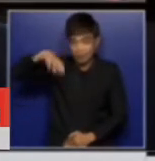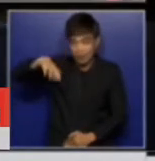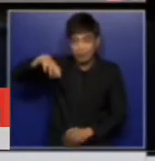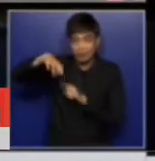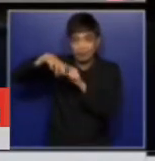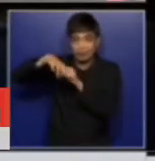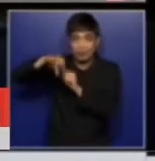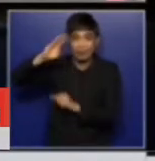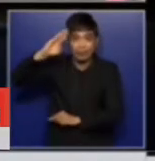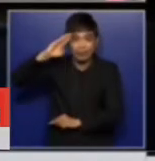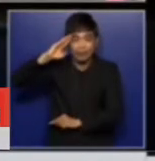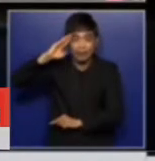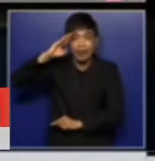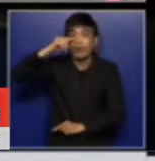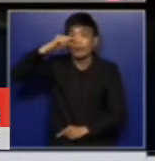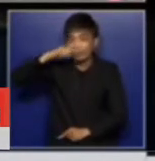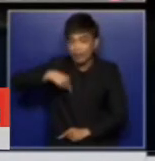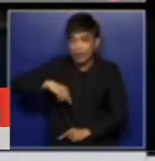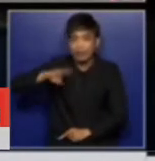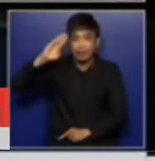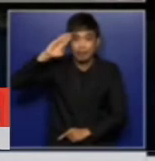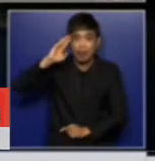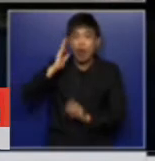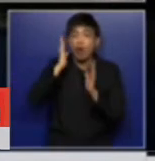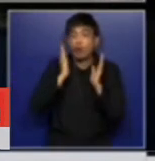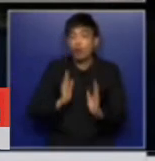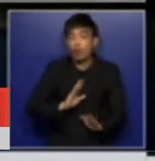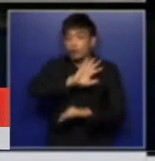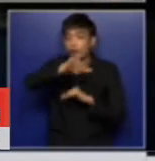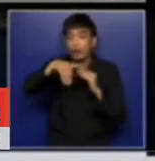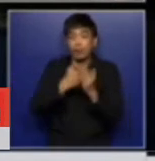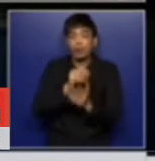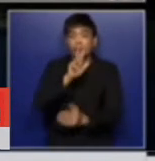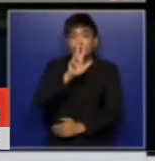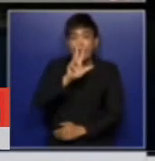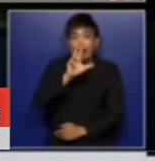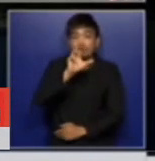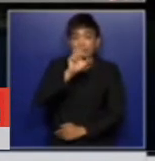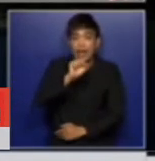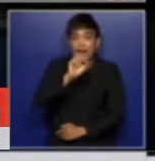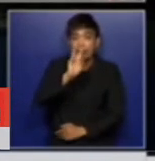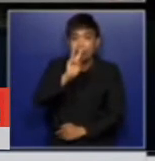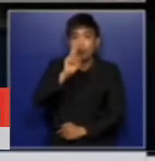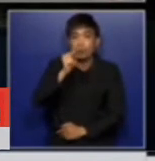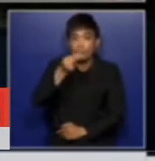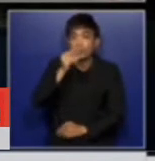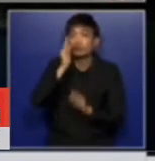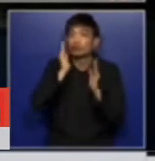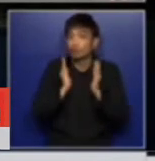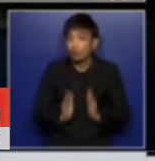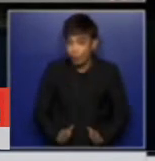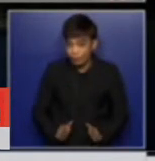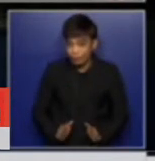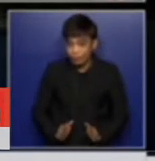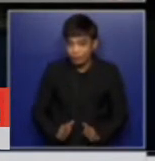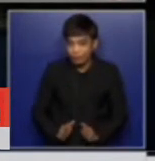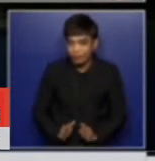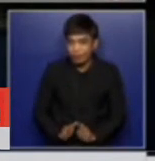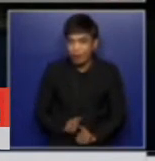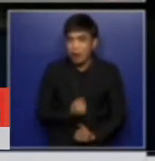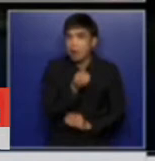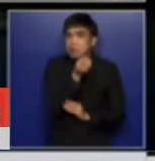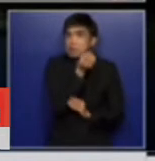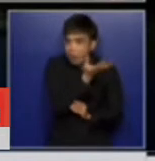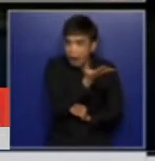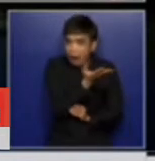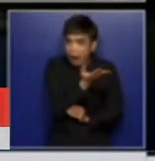มูลปัจจุบันเนี่ยนะครับเรามีกำลังพลทั้งสิ้น 360,000 คนท่านประธานครับมากกว่าประเทศมหาอำนา